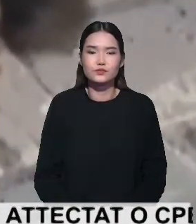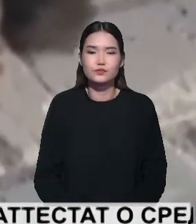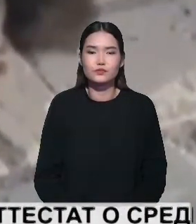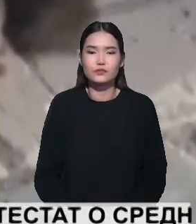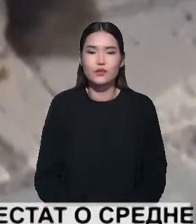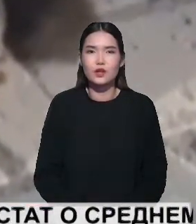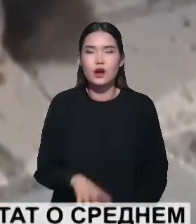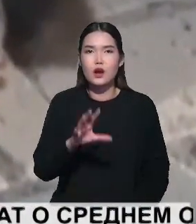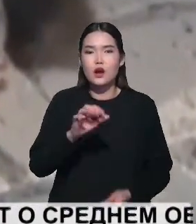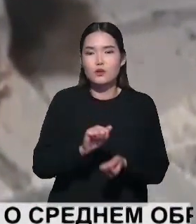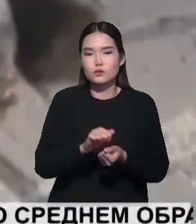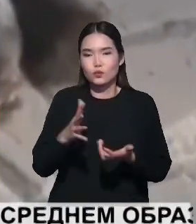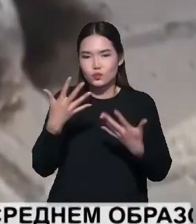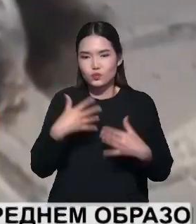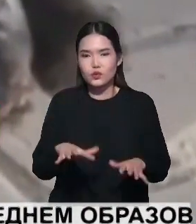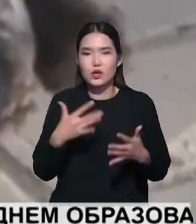Сейчас состояние.